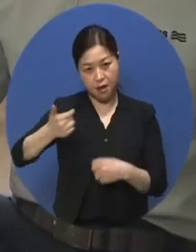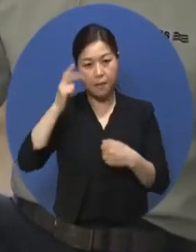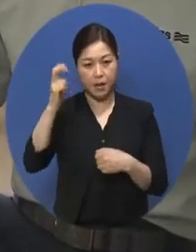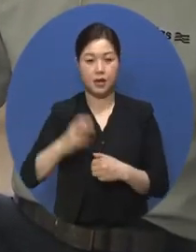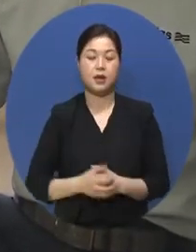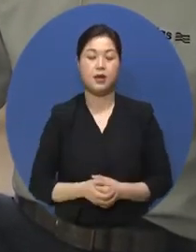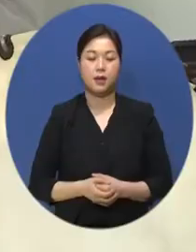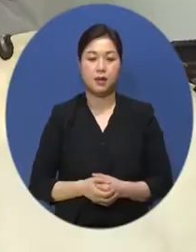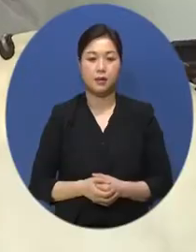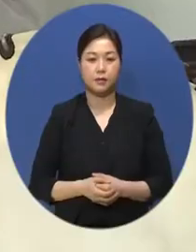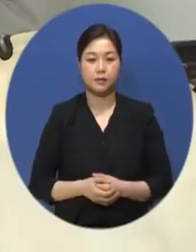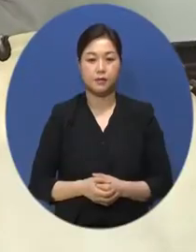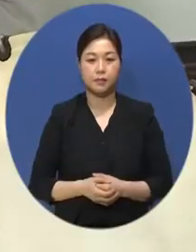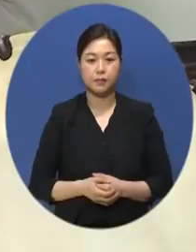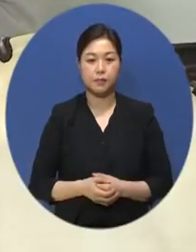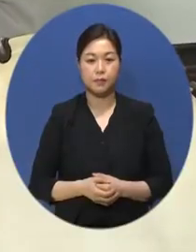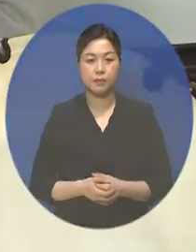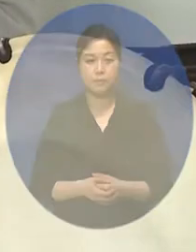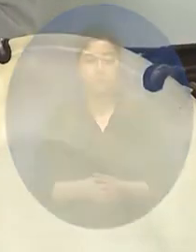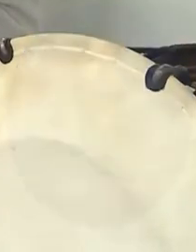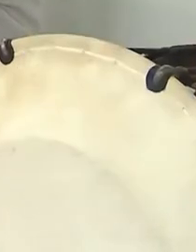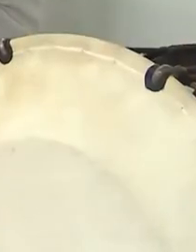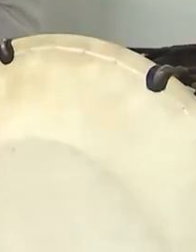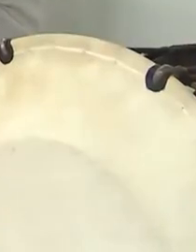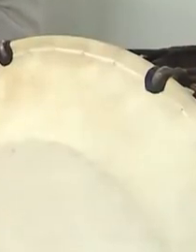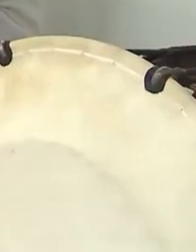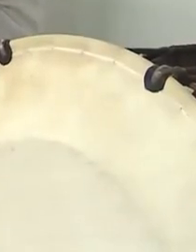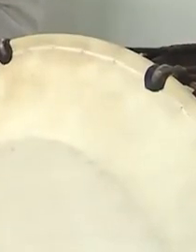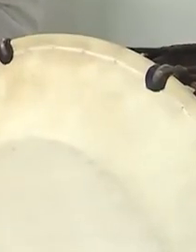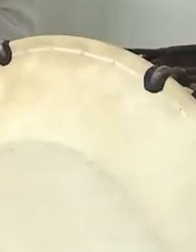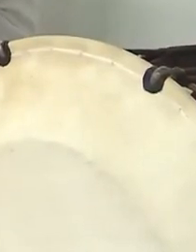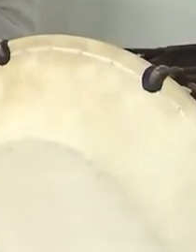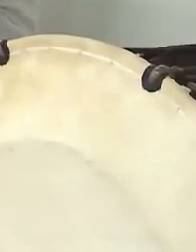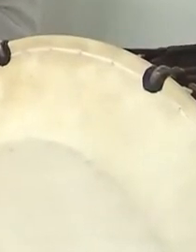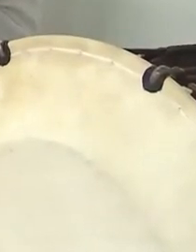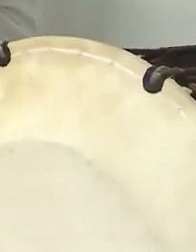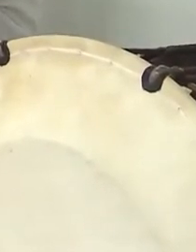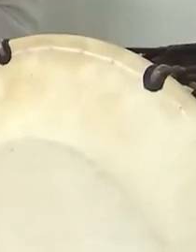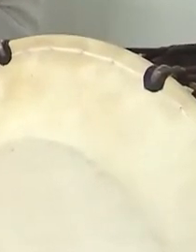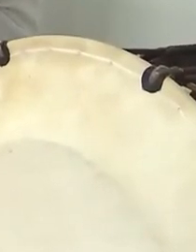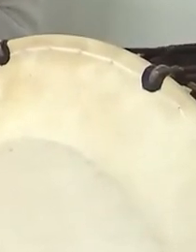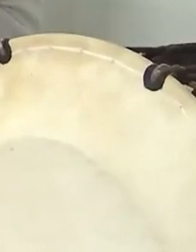것으로 기대되고 있습니다. 지금까지 복지TV 전북방송 최정은이었습니다.